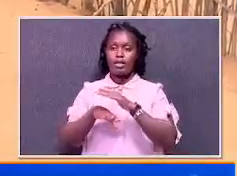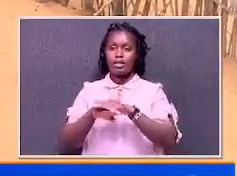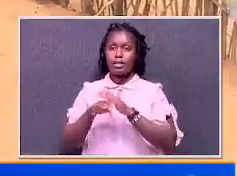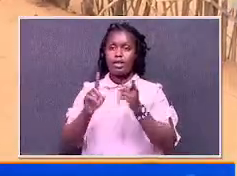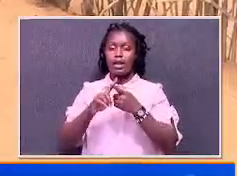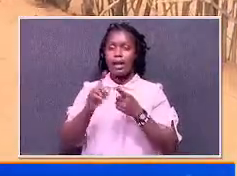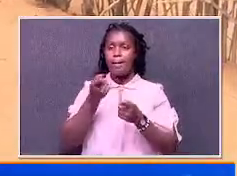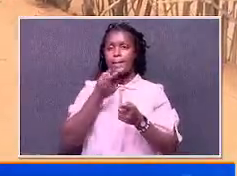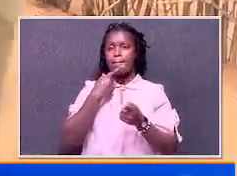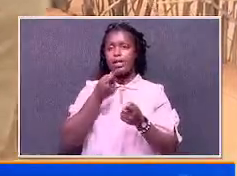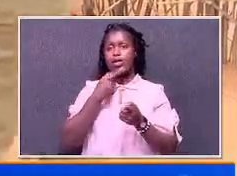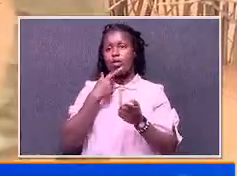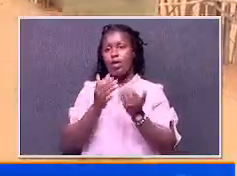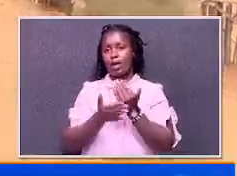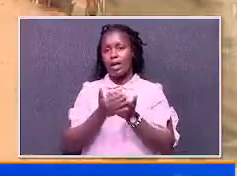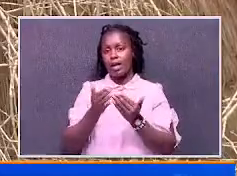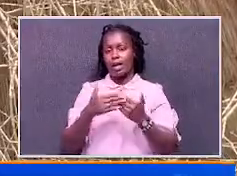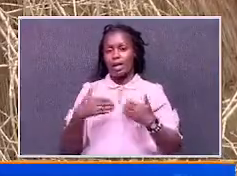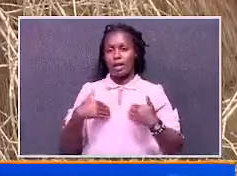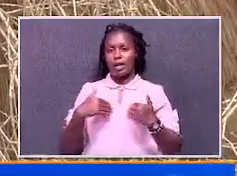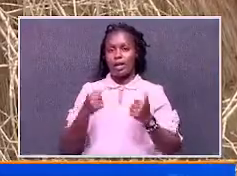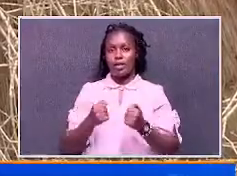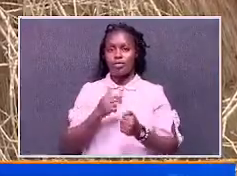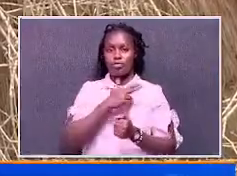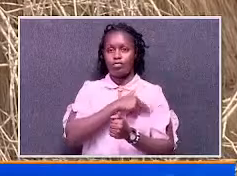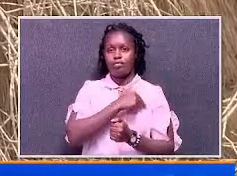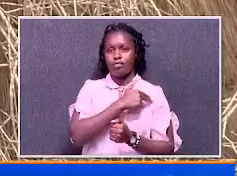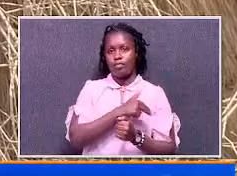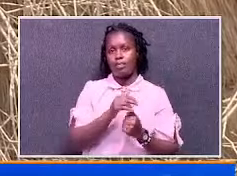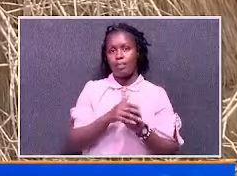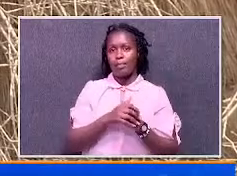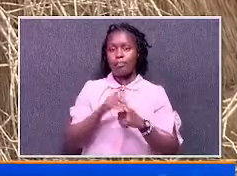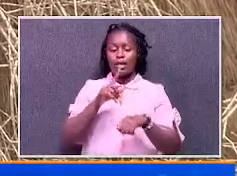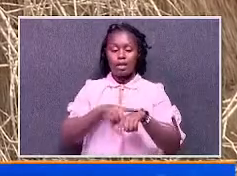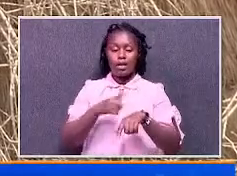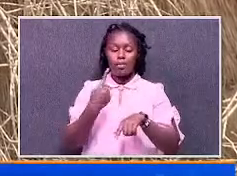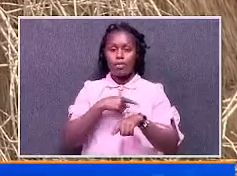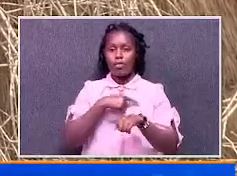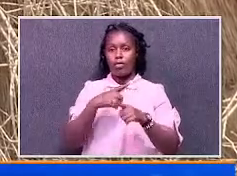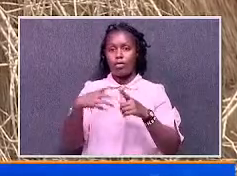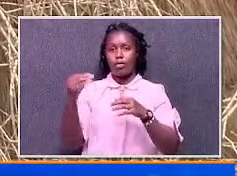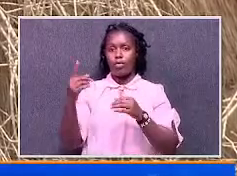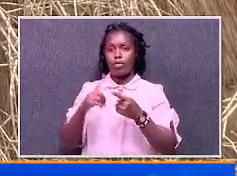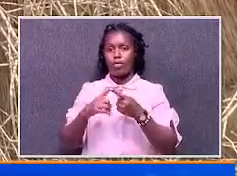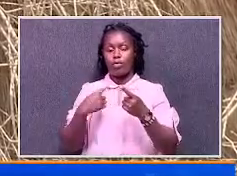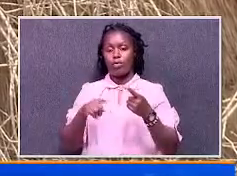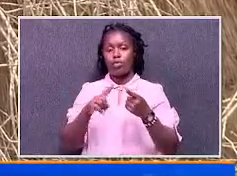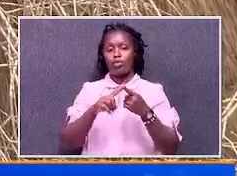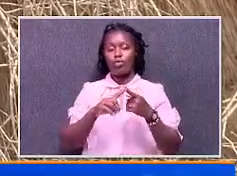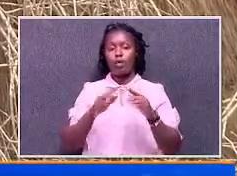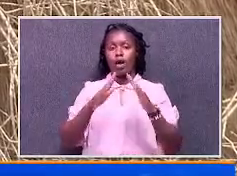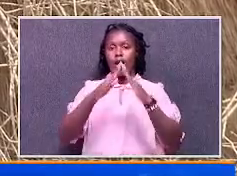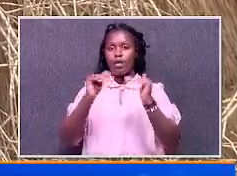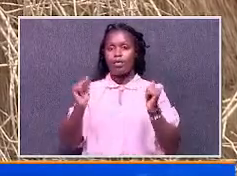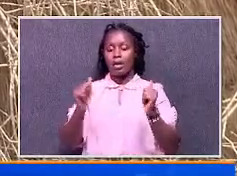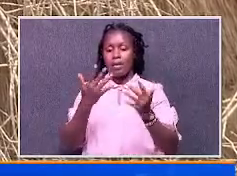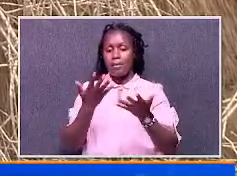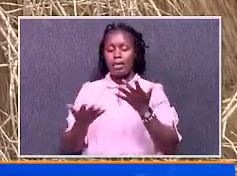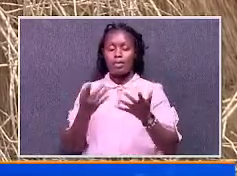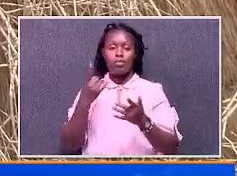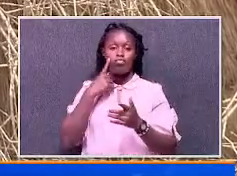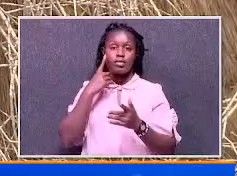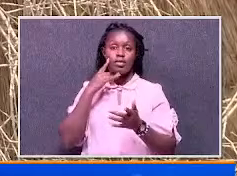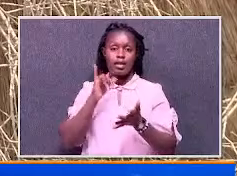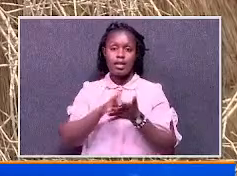medical care at health facilities. Wakati tunaenda kwa maboma, maybe utakuta hiyo mzee hiyo boma